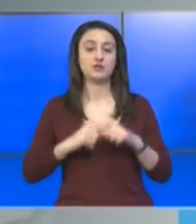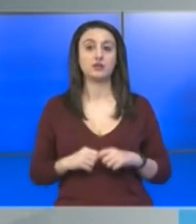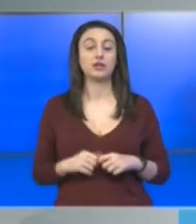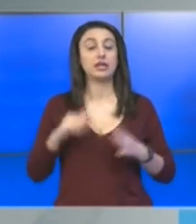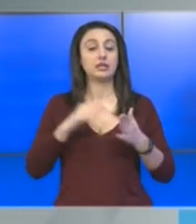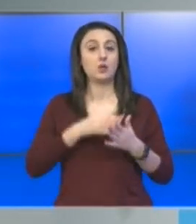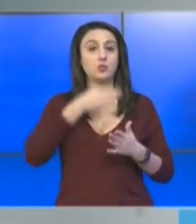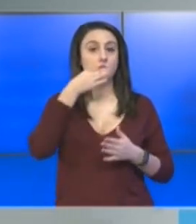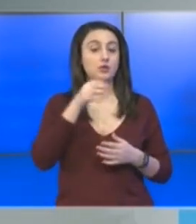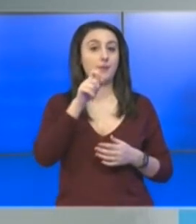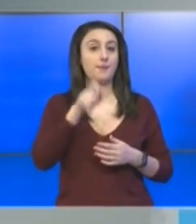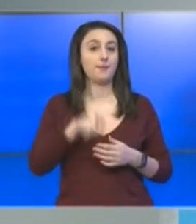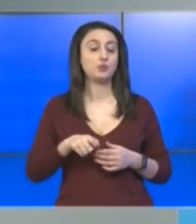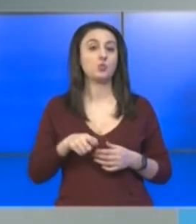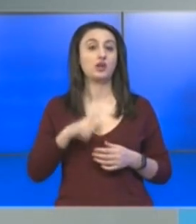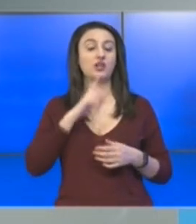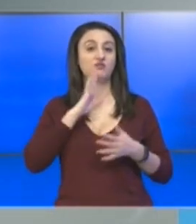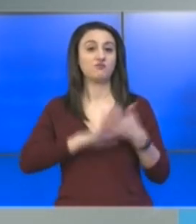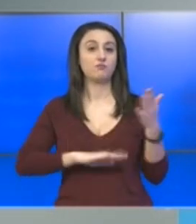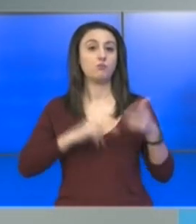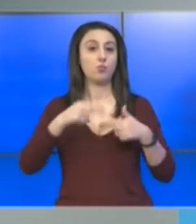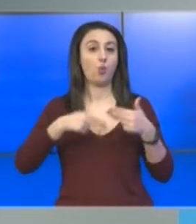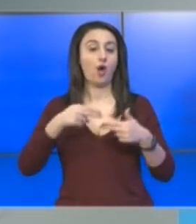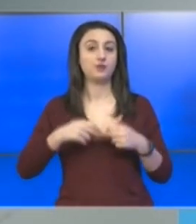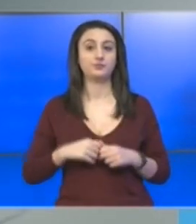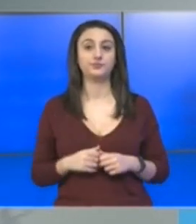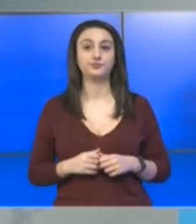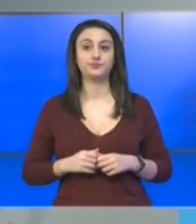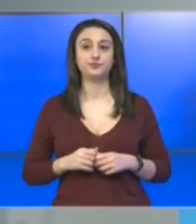să spunem că persoanele infectate cu coronavirus